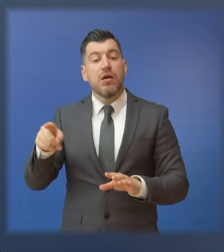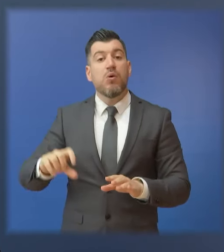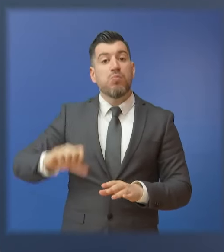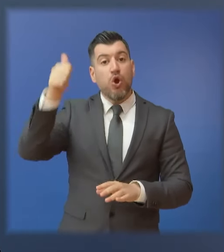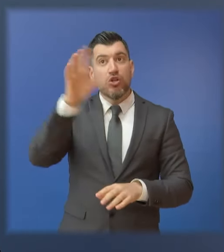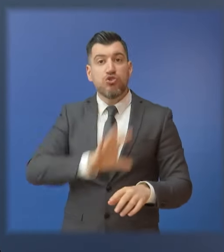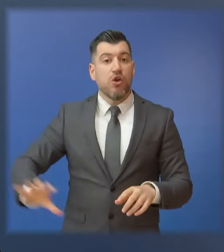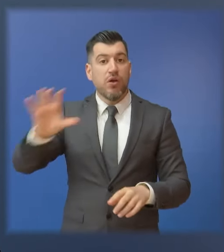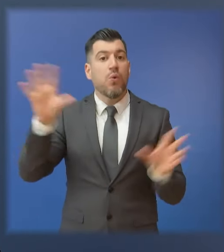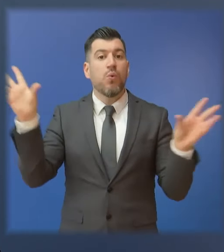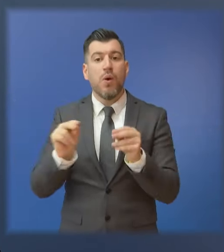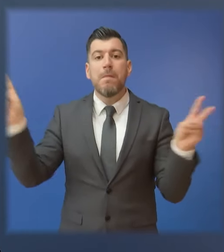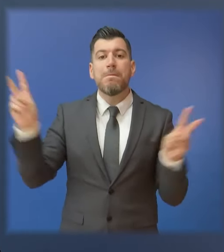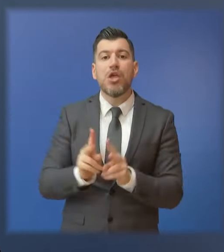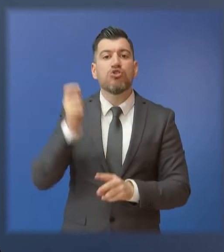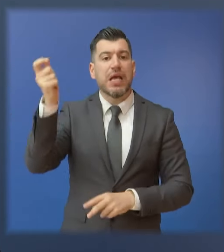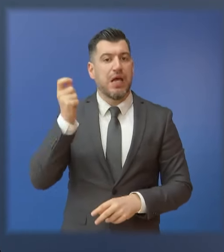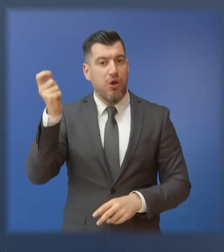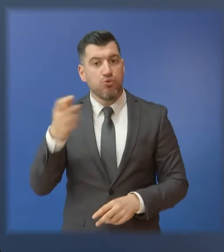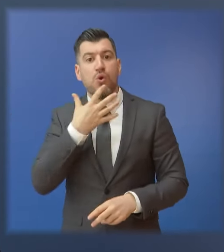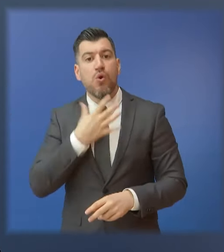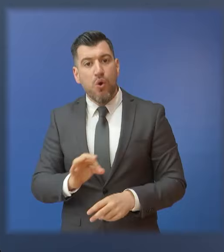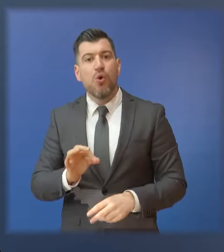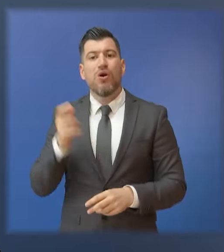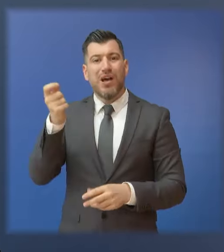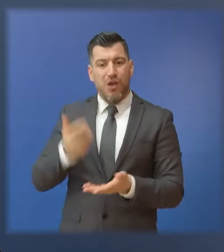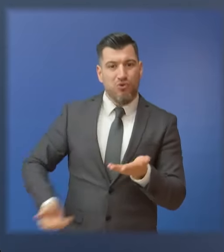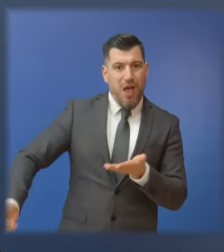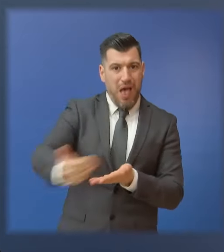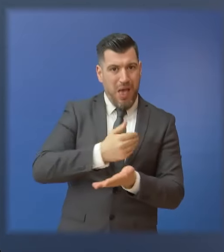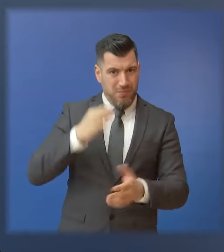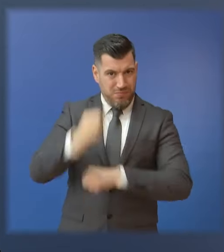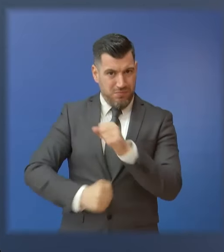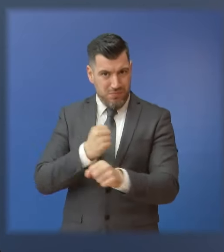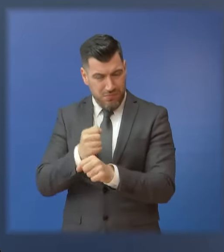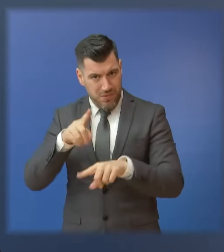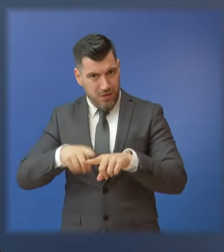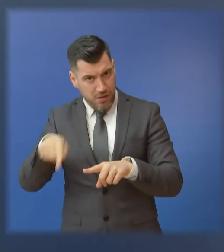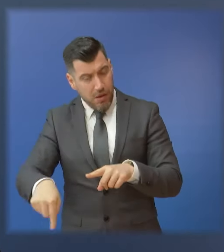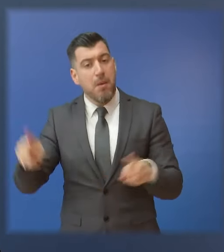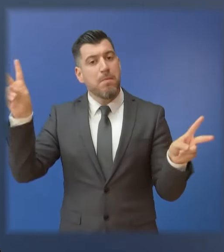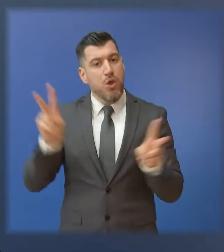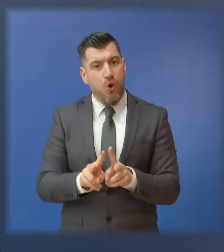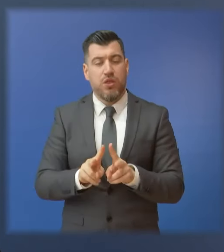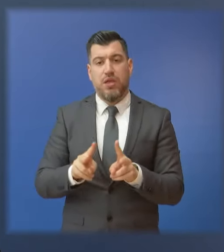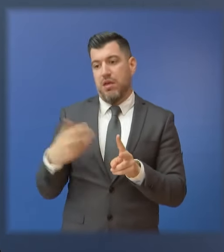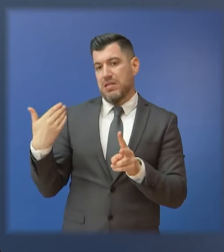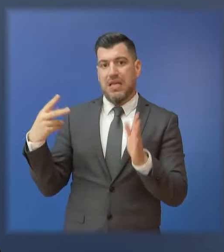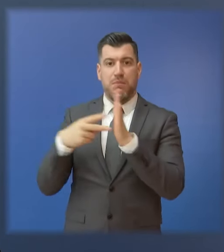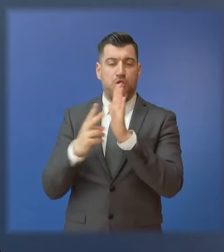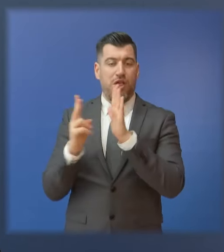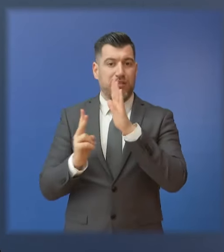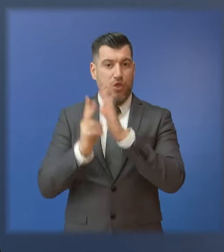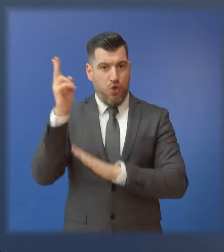καθώς ο δείκτης χρέους ως προς το αεπ μειώθηκε σε επίπεδο τιμών προγενέστερο του 2012 και στο διάστημα